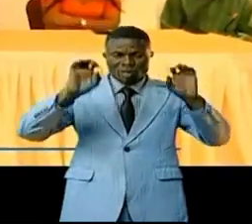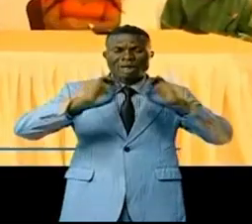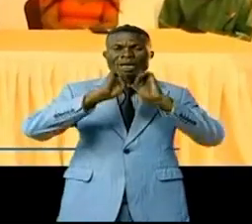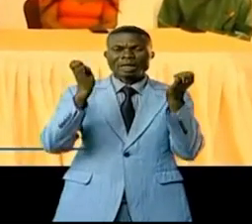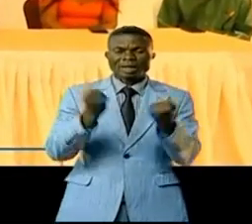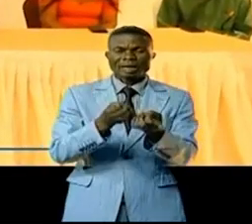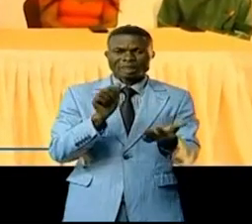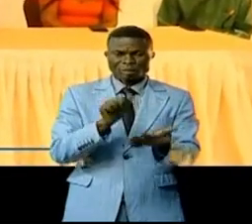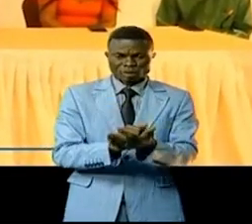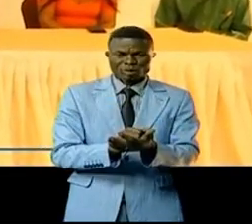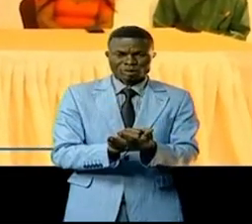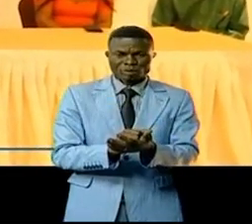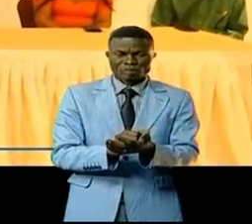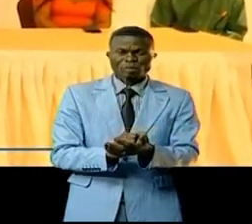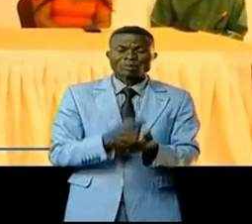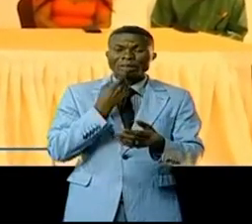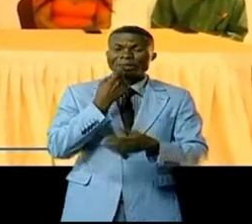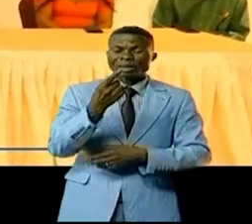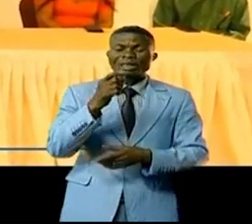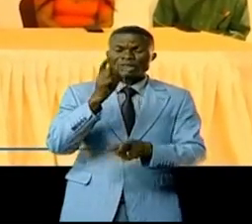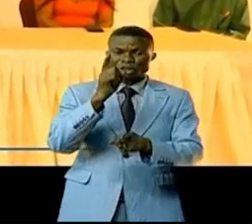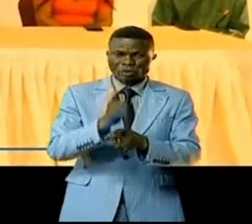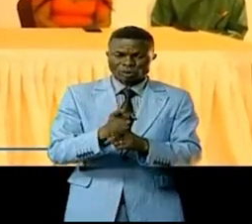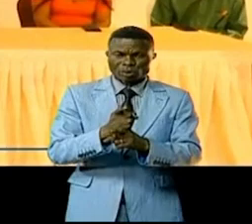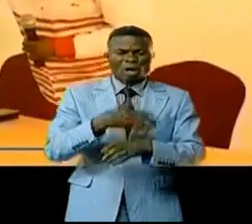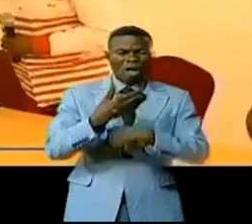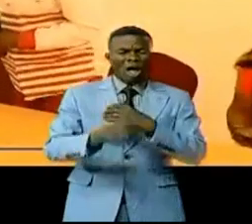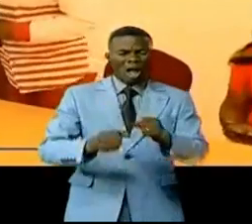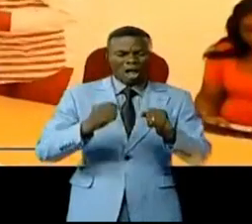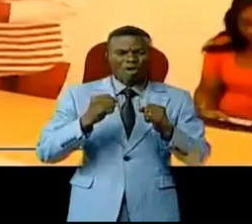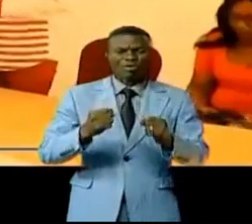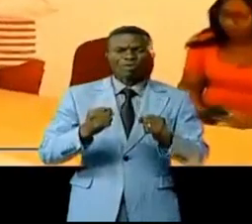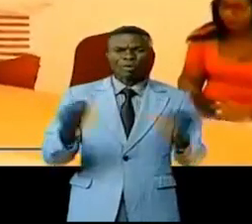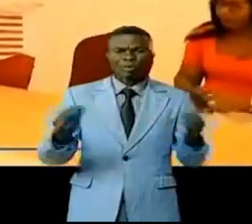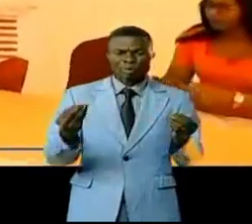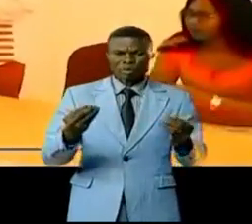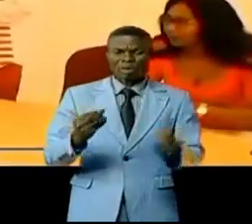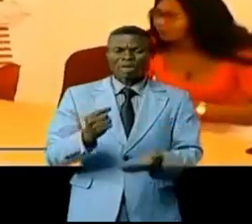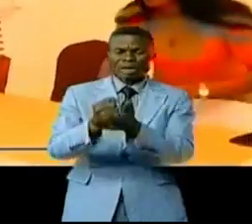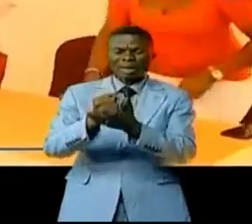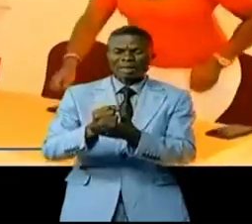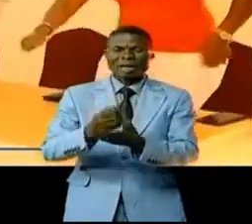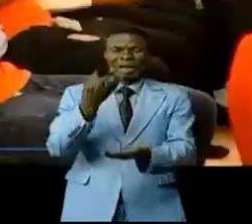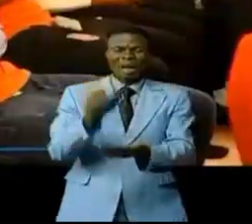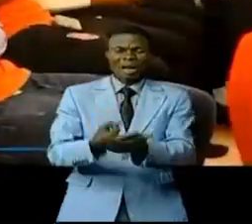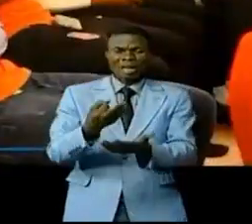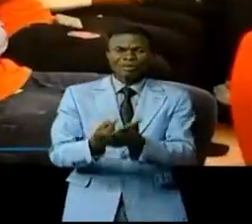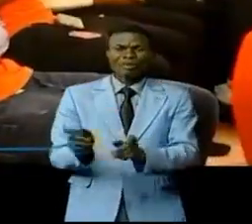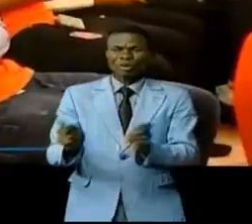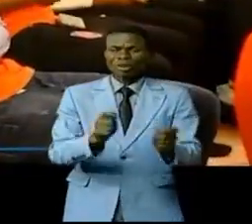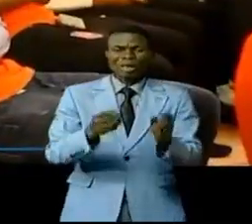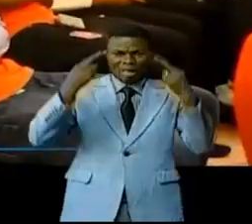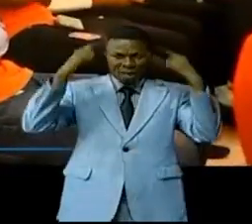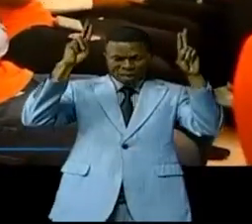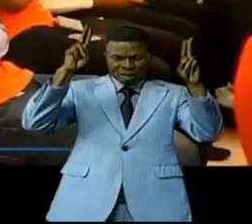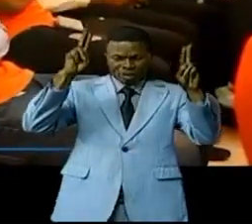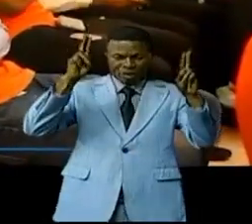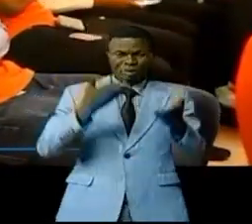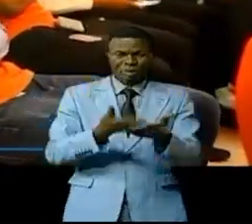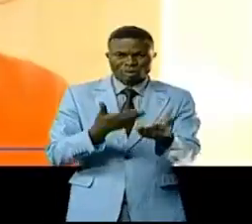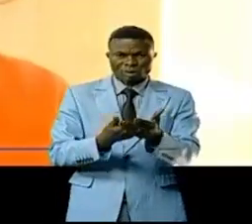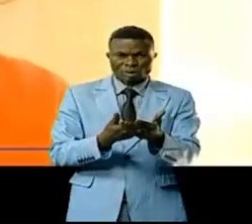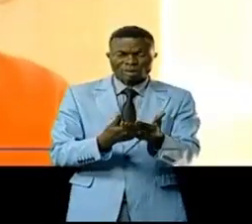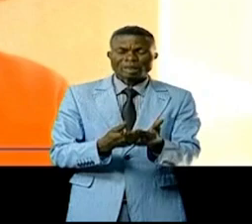du FC Tanganyika. Christian Kitungwa a précisé également qu'il fera de tout son possible pour faire rayonner le football du Tanganyika par l'entremise de ce club qu'il